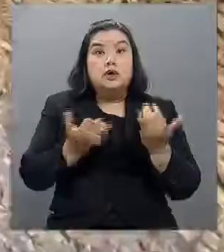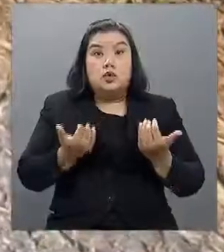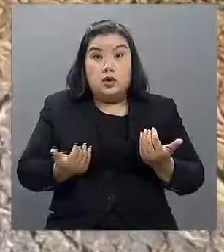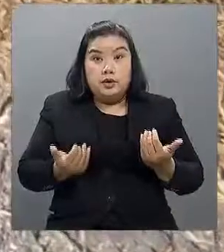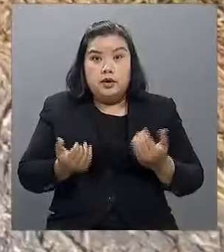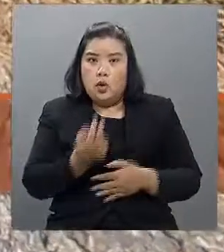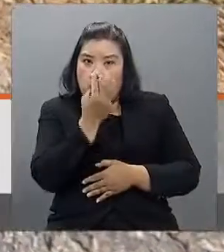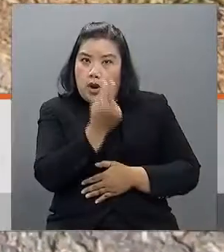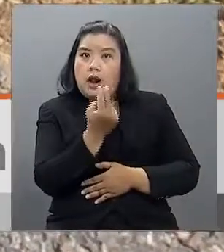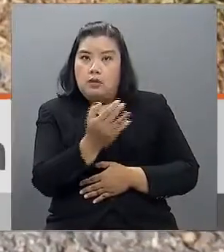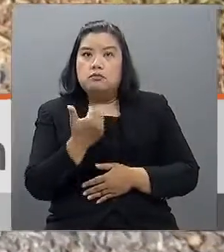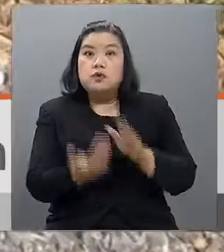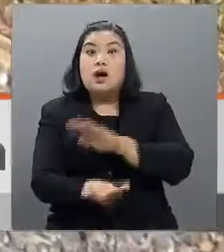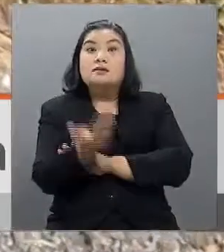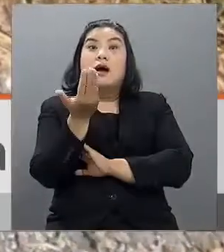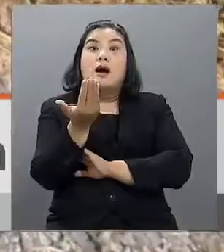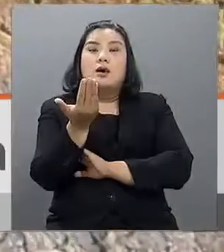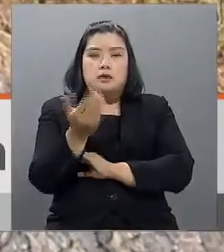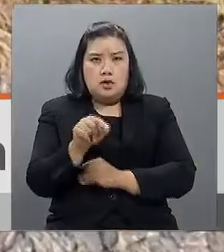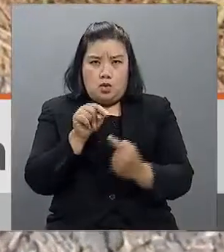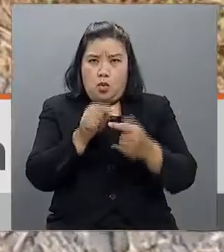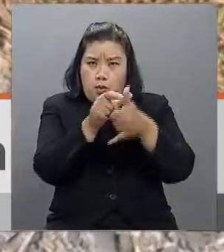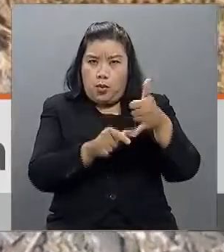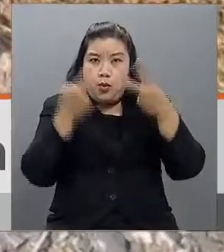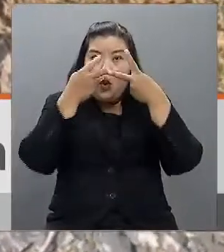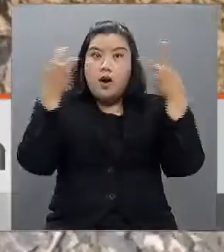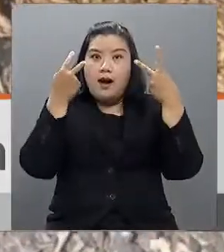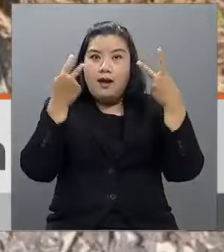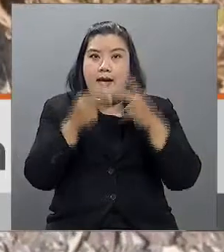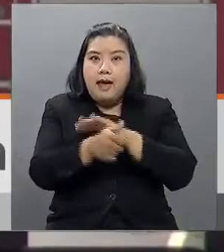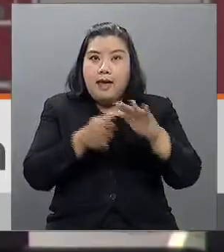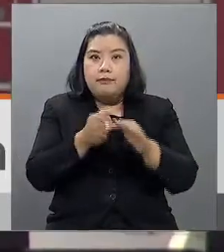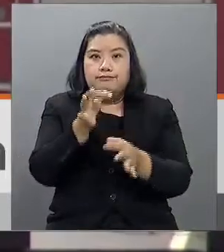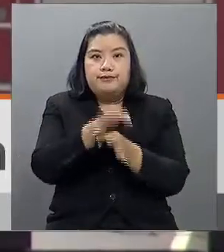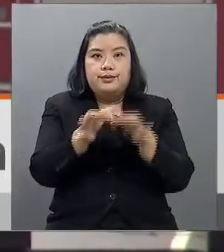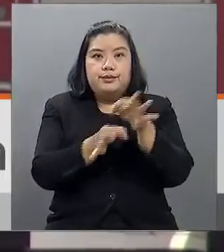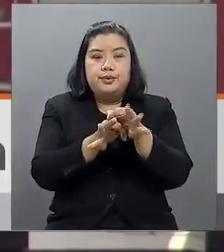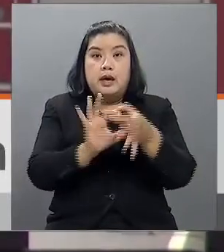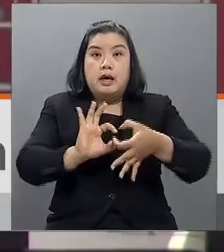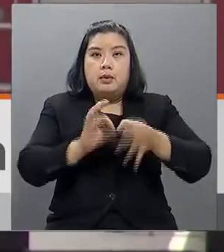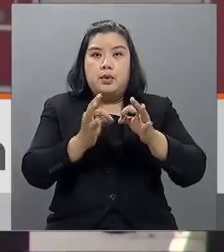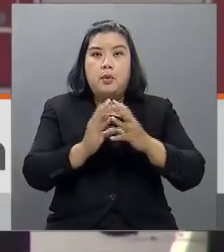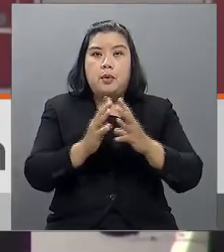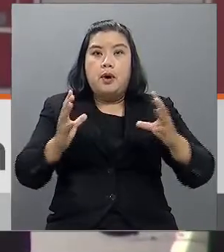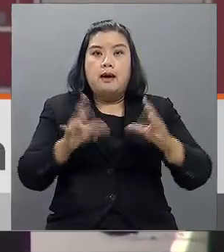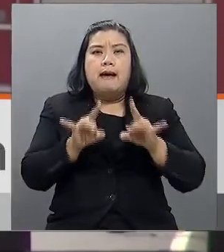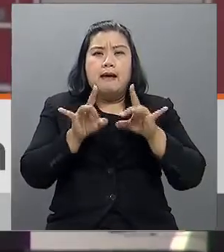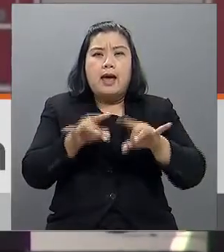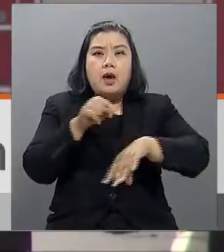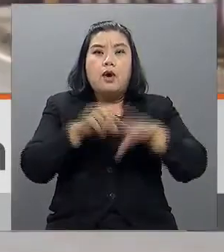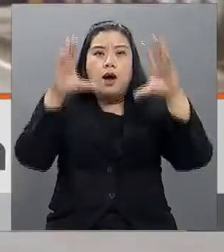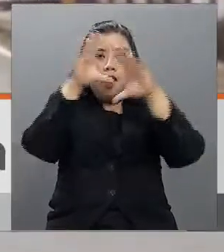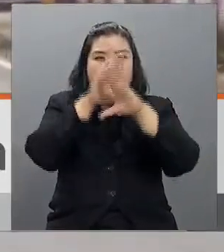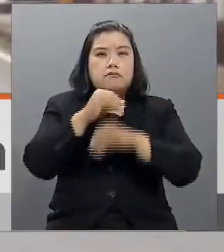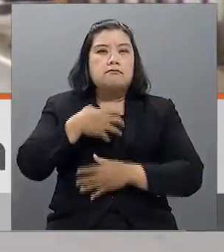เมื่อเช้านี้เบื้องต้นก็ที่ว่าผู้ก่อเหตุนำมาวางไว้ช่วงกลางดึกหวังสนอากาศให้เกิดความปั่นป่วนในพื้นที่ขณะที่